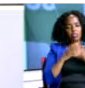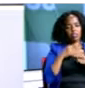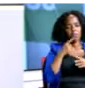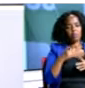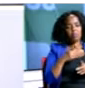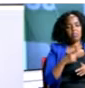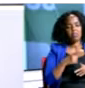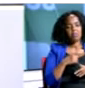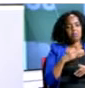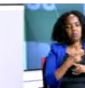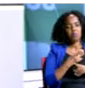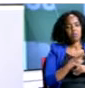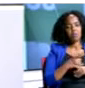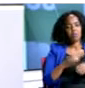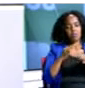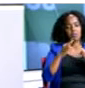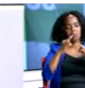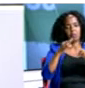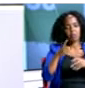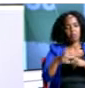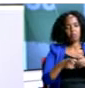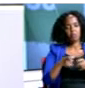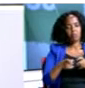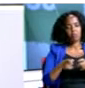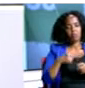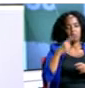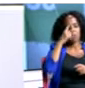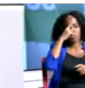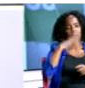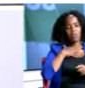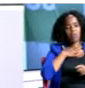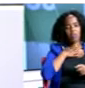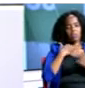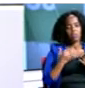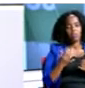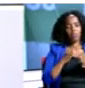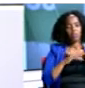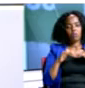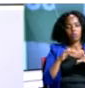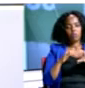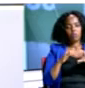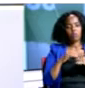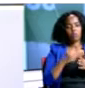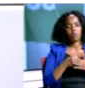hin darbamuuti kanaafu kunis akkasuma to'atameetu hin uuma darba jenneetu amanna osoo rakkoon cimaa uumamee egaa